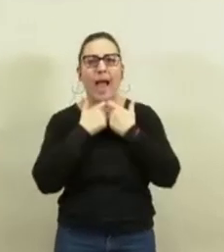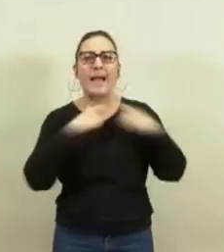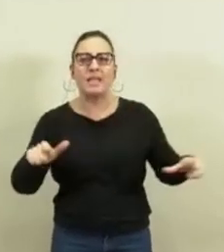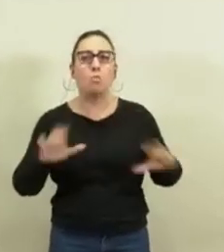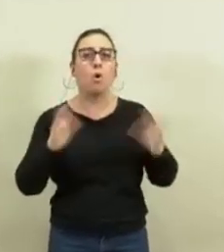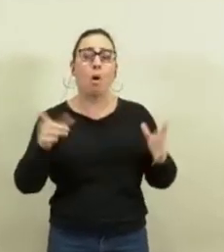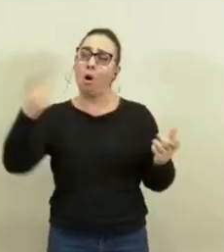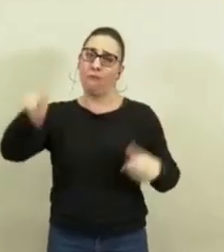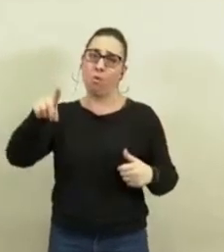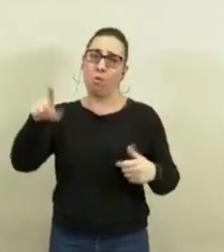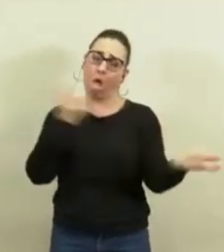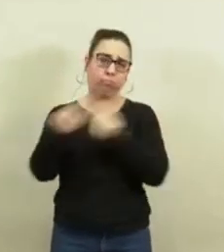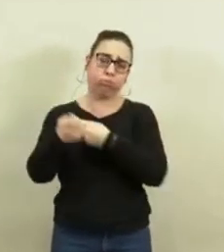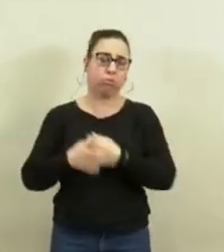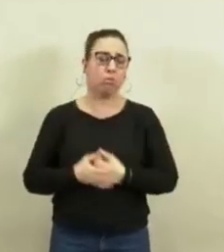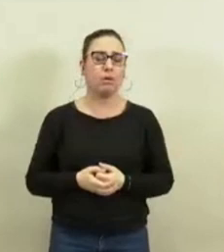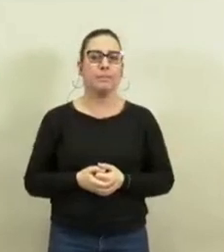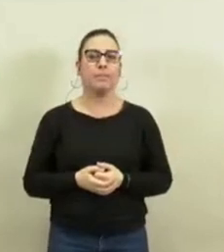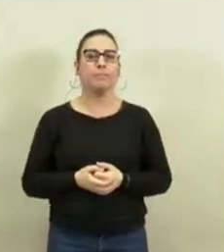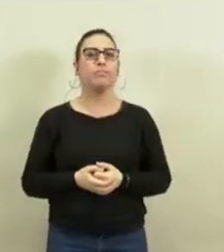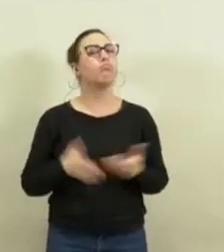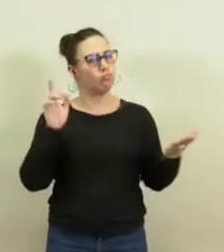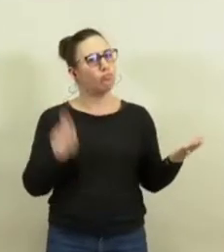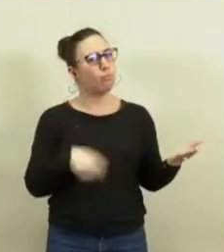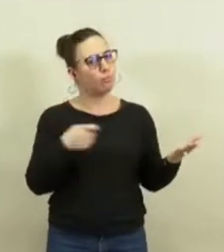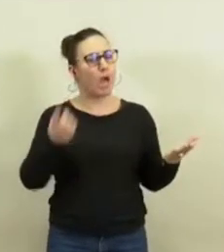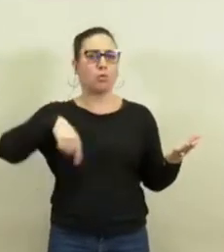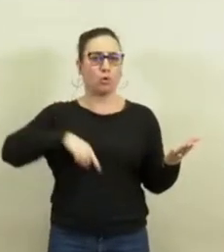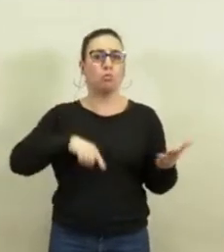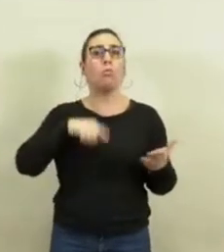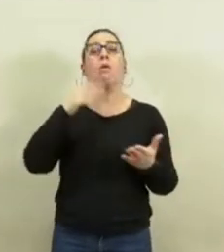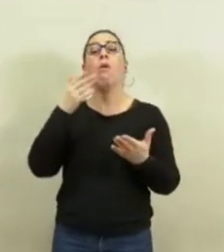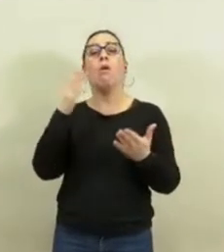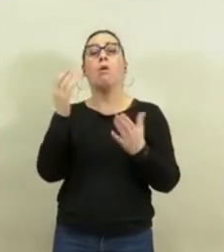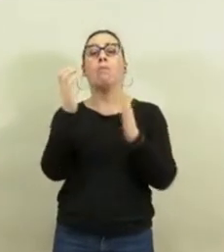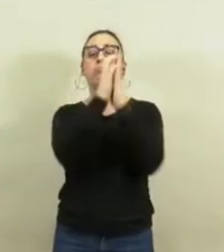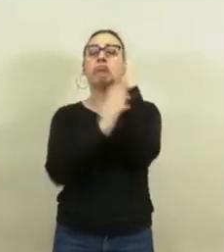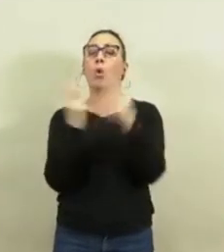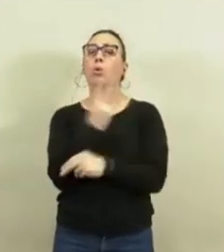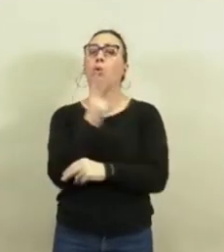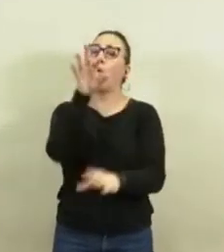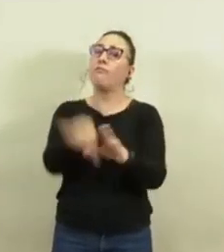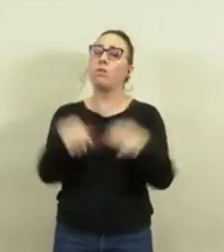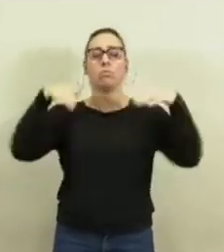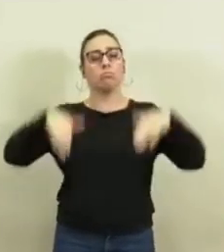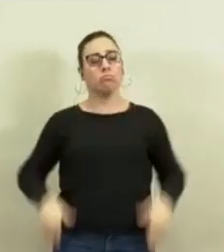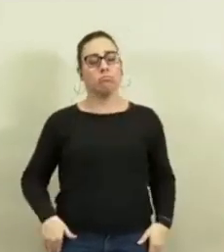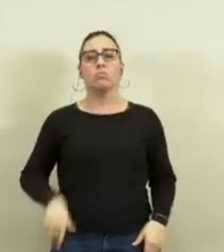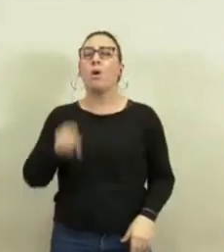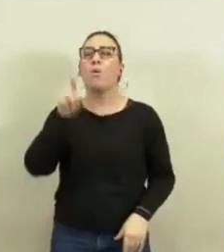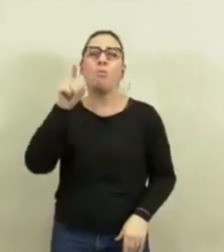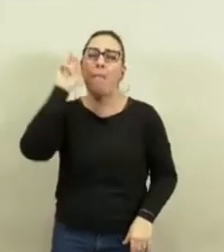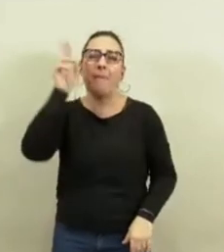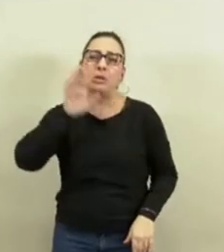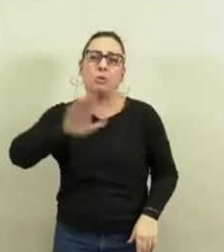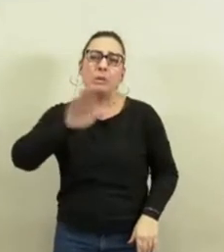vous n'êtes pas au rendez-vous. Évidemment, nous nous abstiendrons sur ces 2 délibérations. Comme d'habitude, vous ne remettez rien en